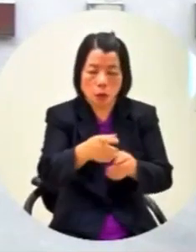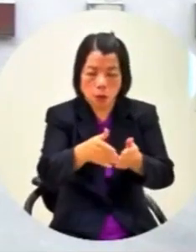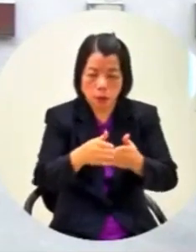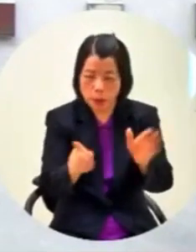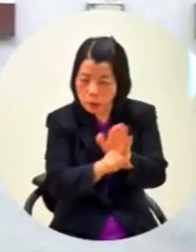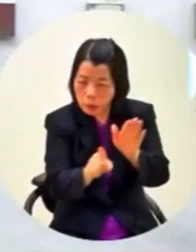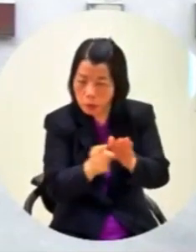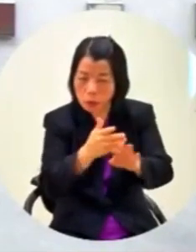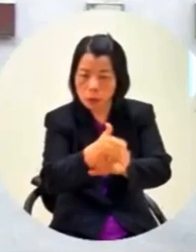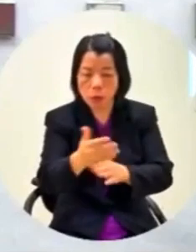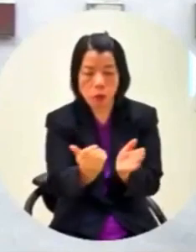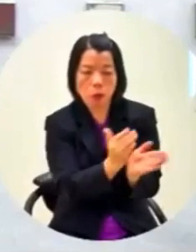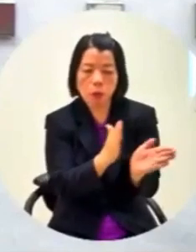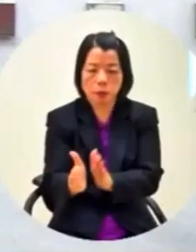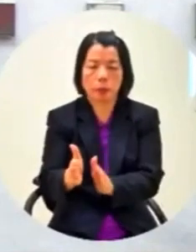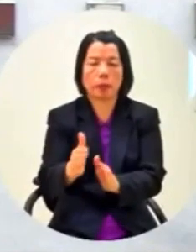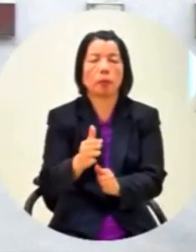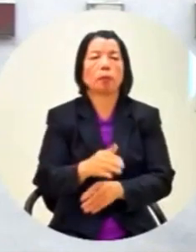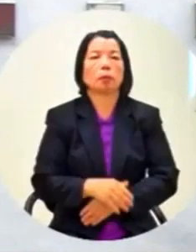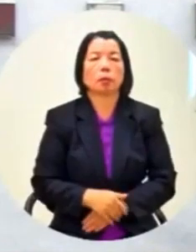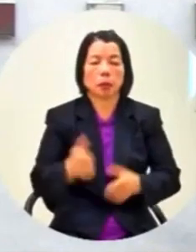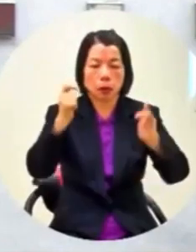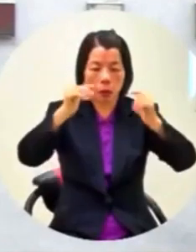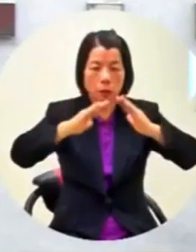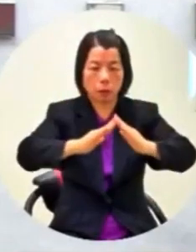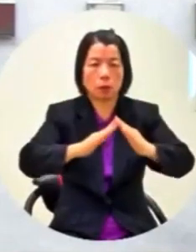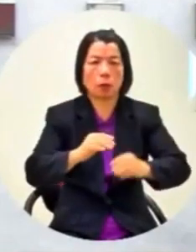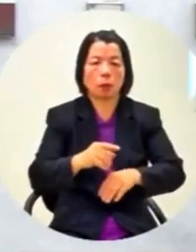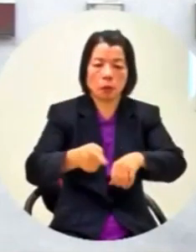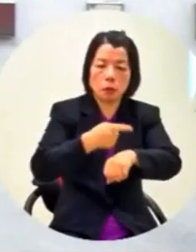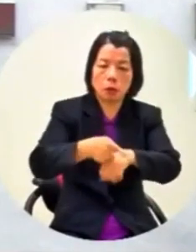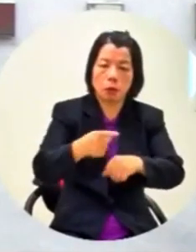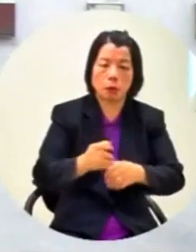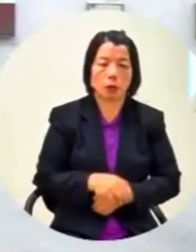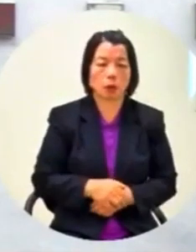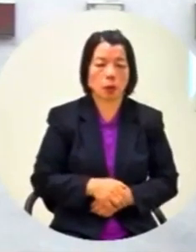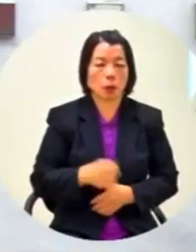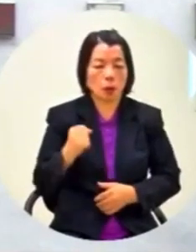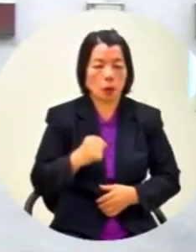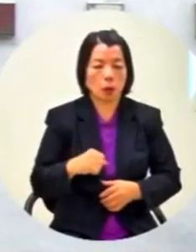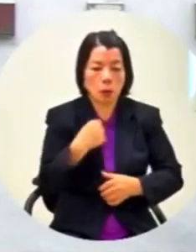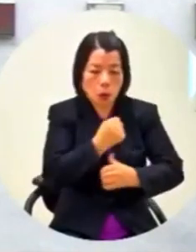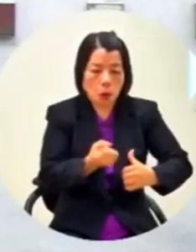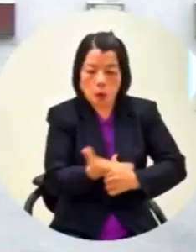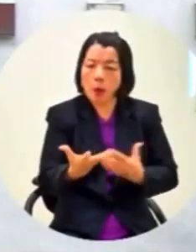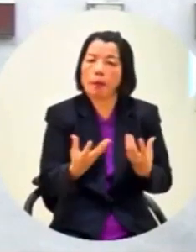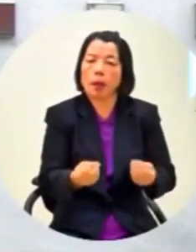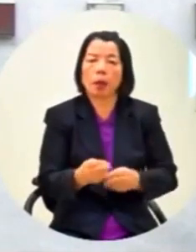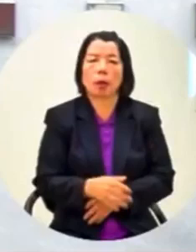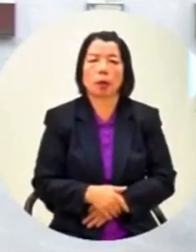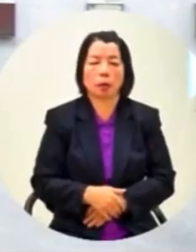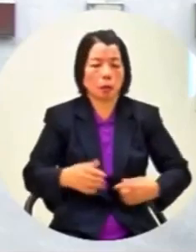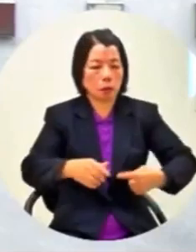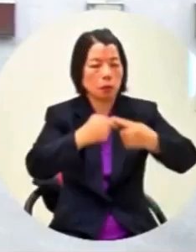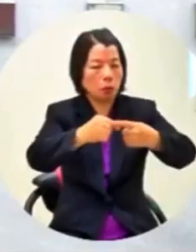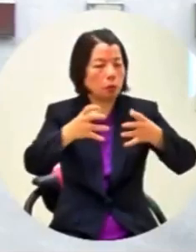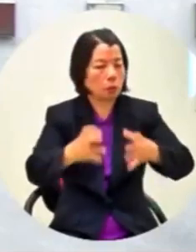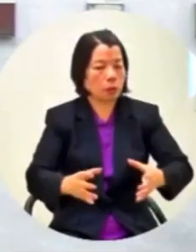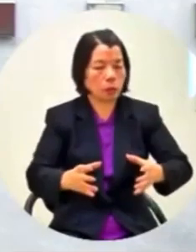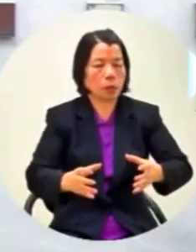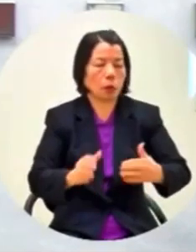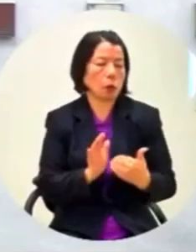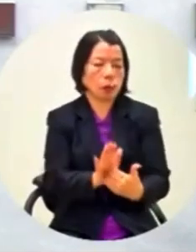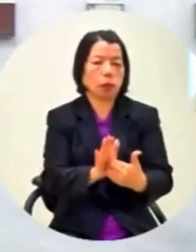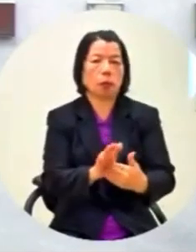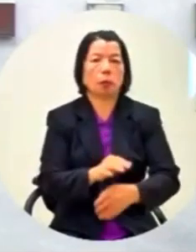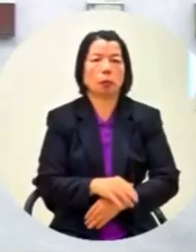备。高雄从没有本土感染时就成为第一个一级开设的城市，但